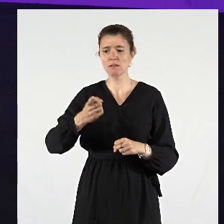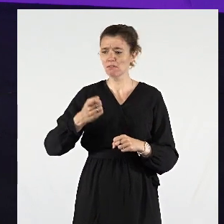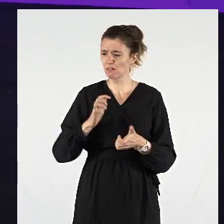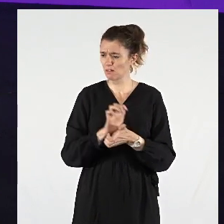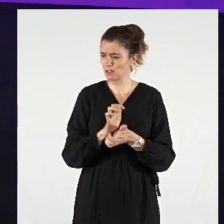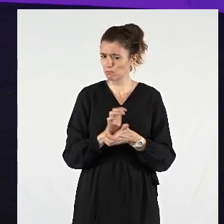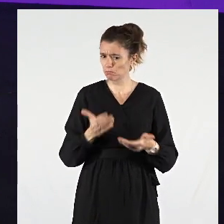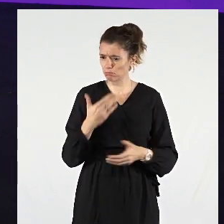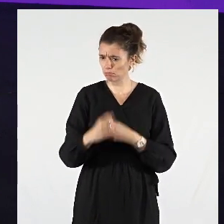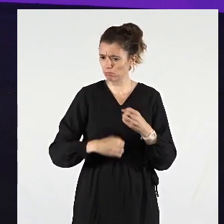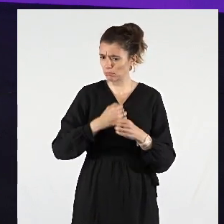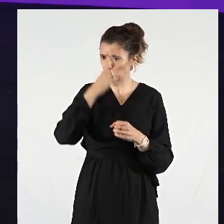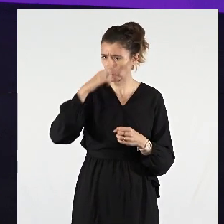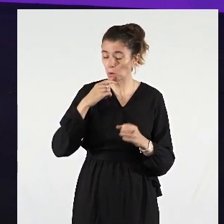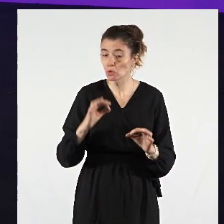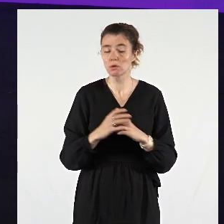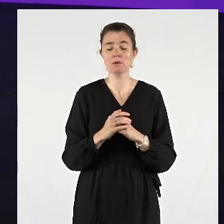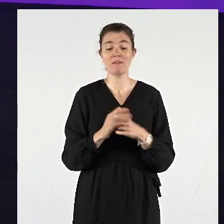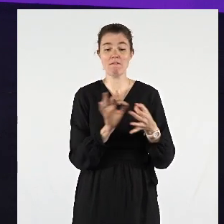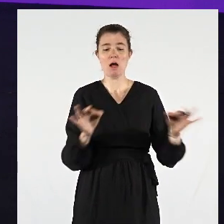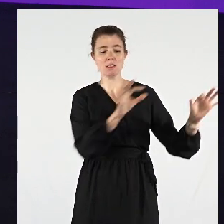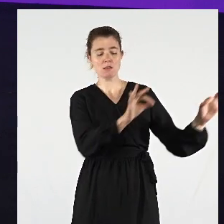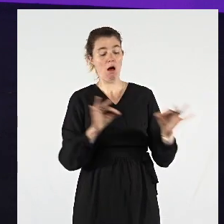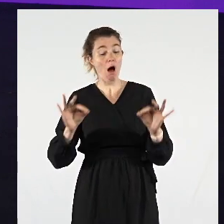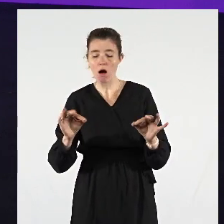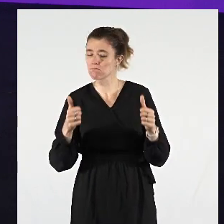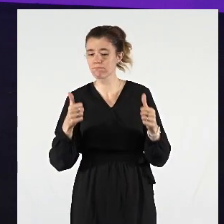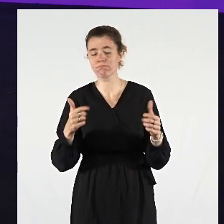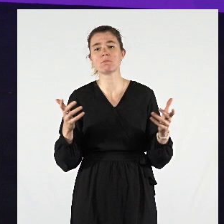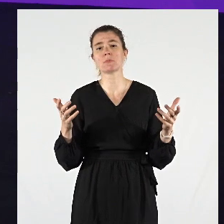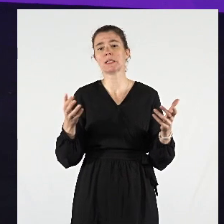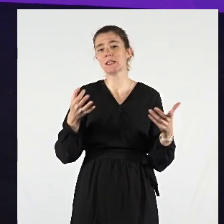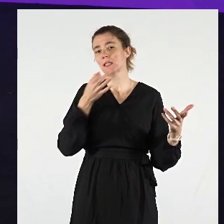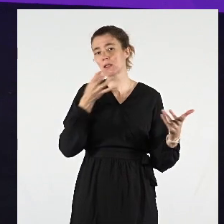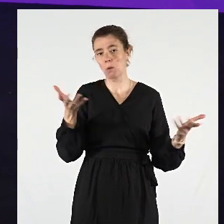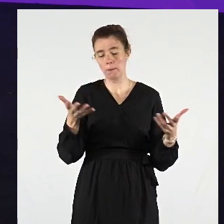et dans lequel il a une formule tout à fait heureuse. Il pose la question de